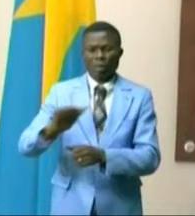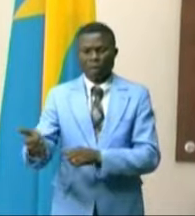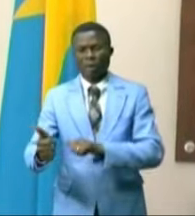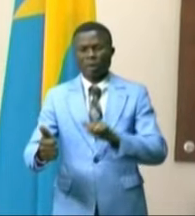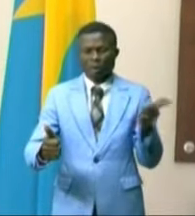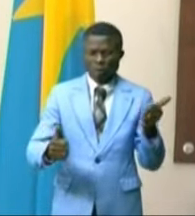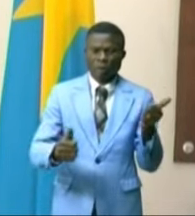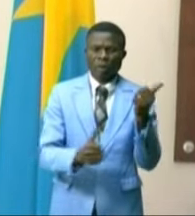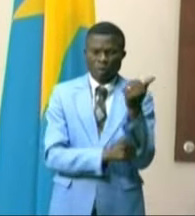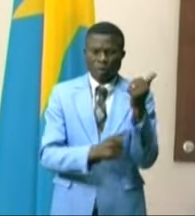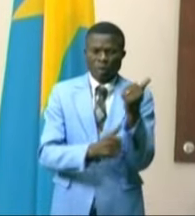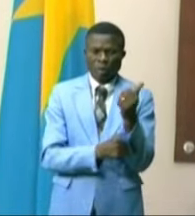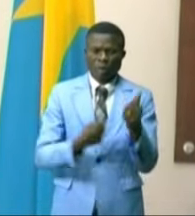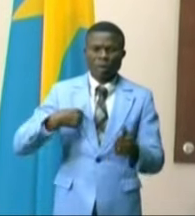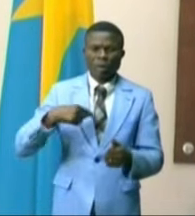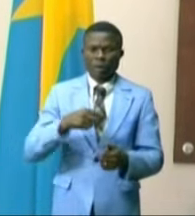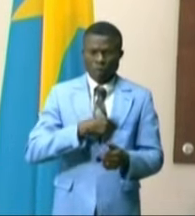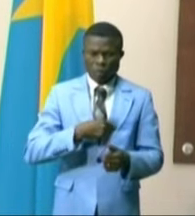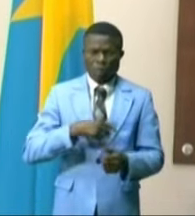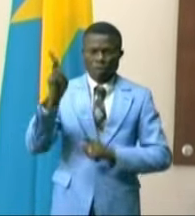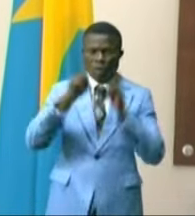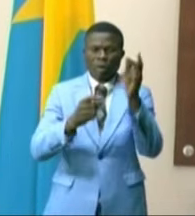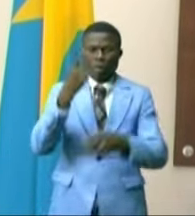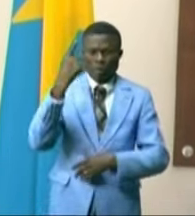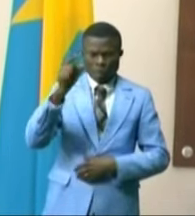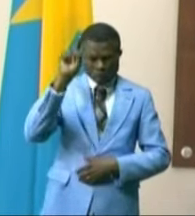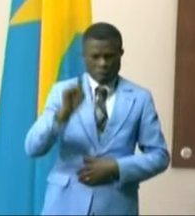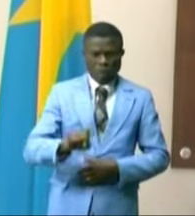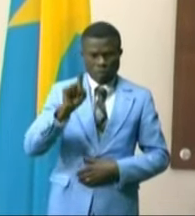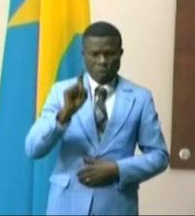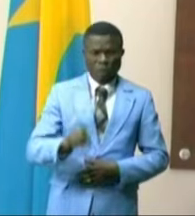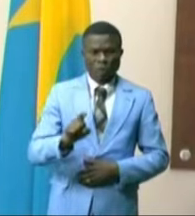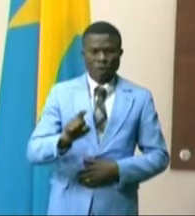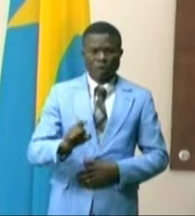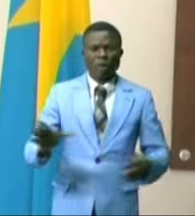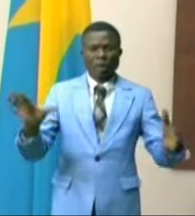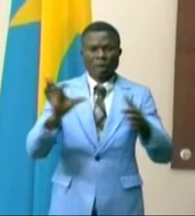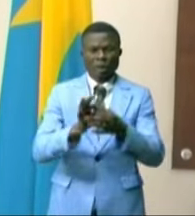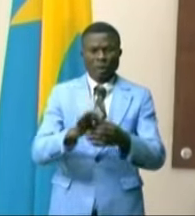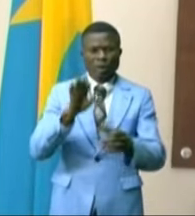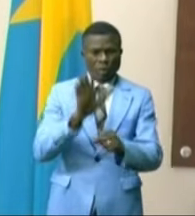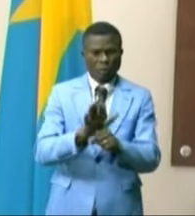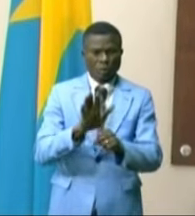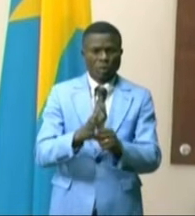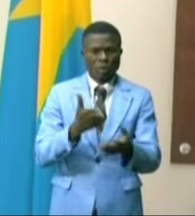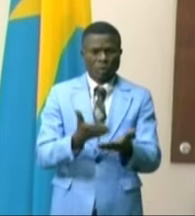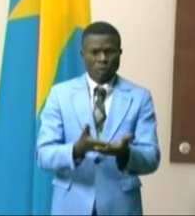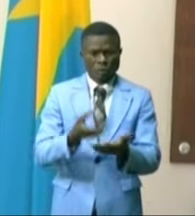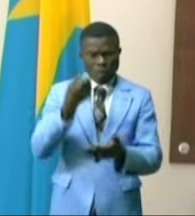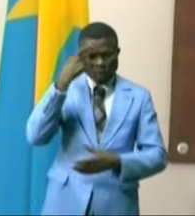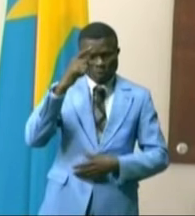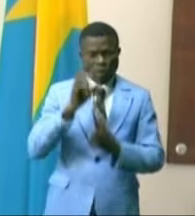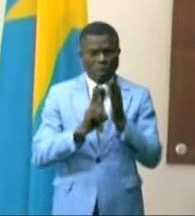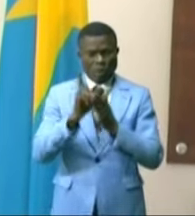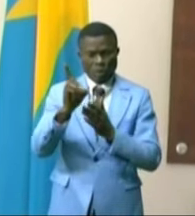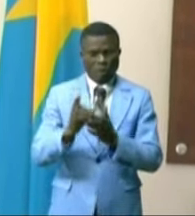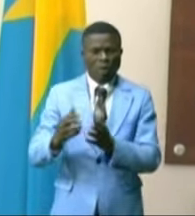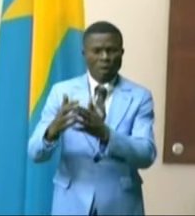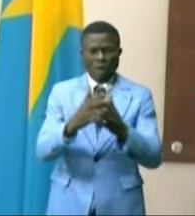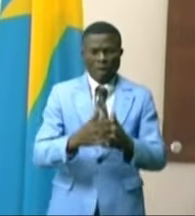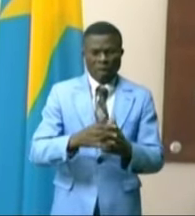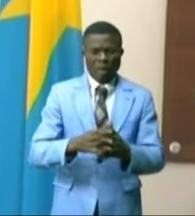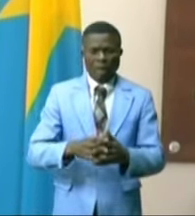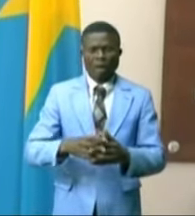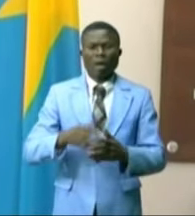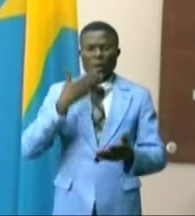autres, car nous sommes un seul peuple obligé de nous unir davantage pour développer ensemble notre beau